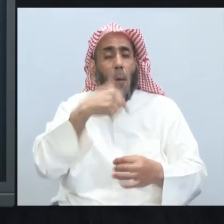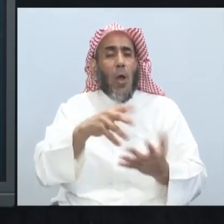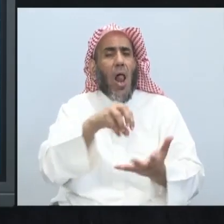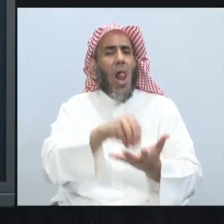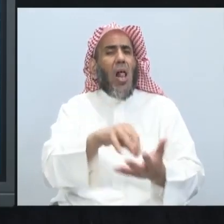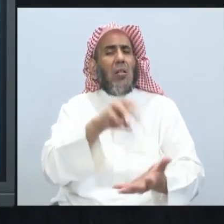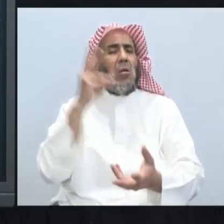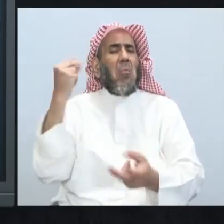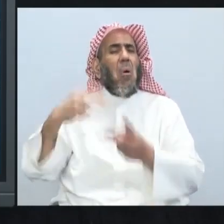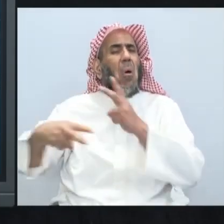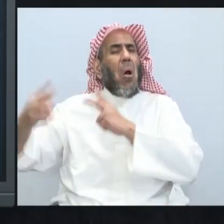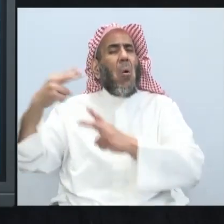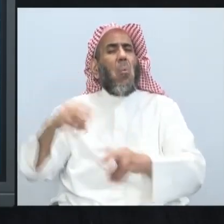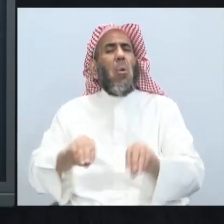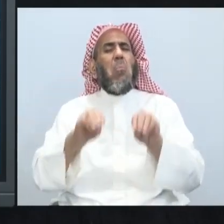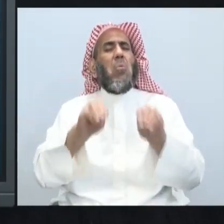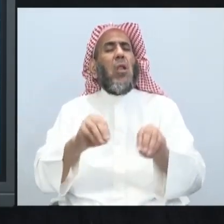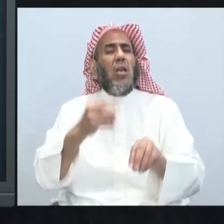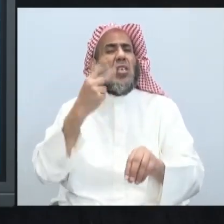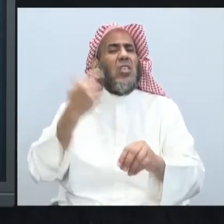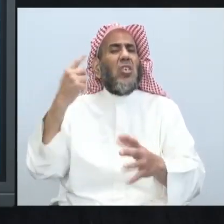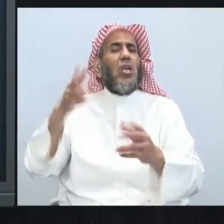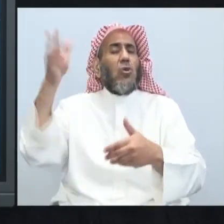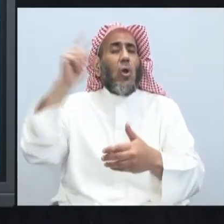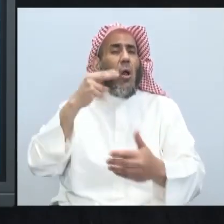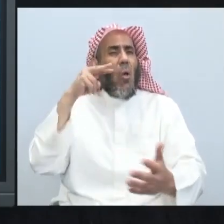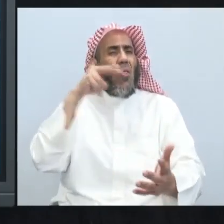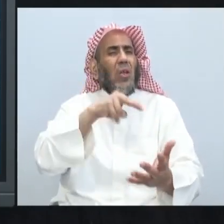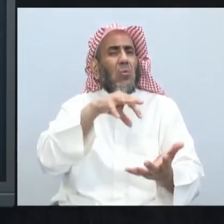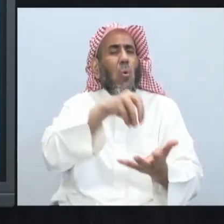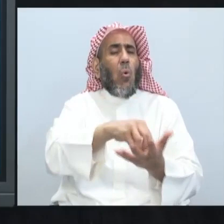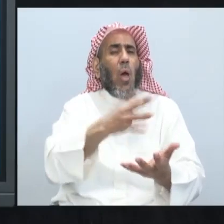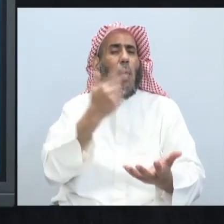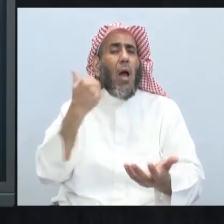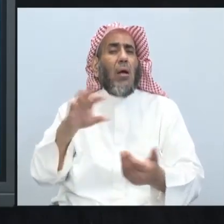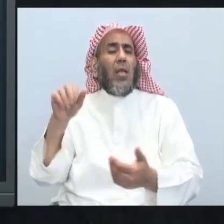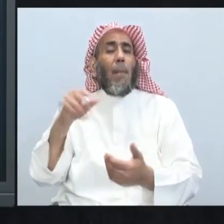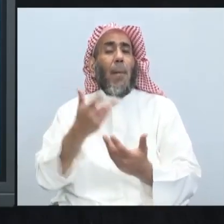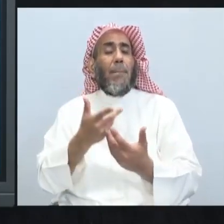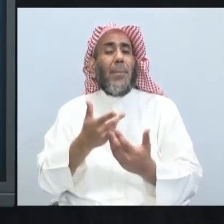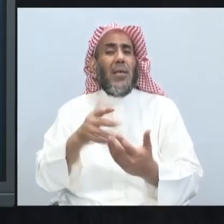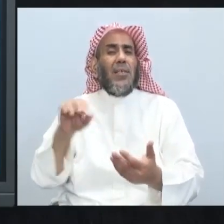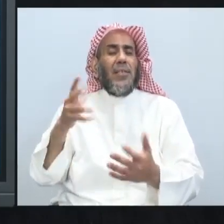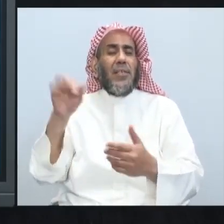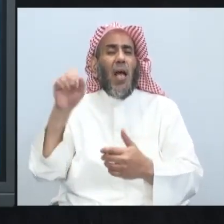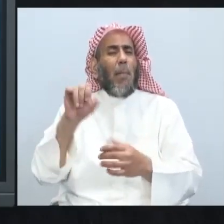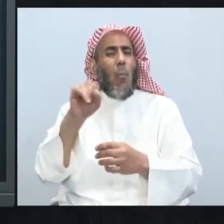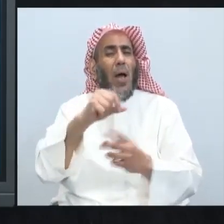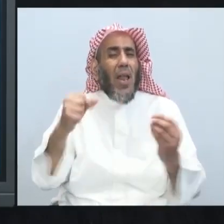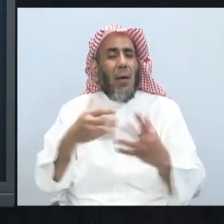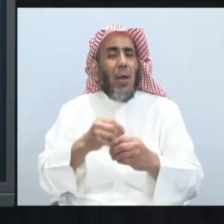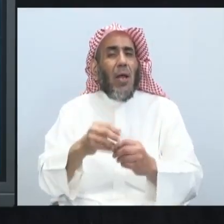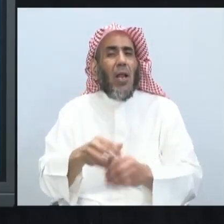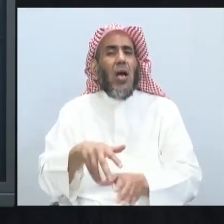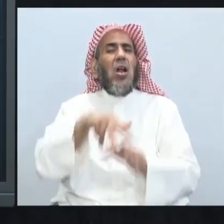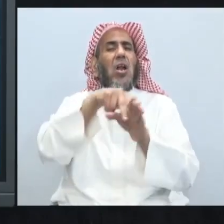كما كان عاده شعراء الجاهليين كما عرفنا هنا ف نظرت الى الاضعان يوم تحمل مقصود بها يعني